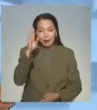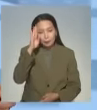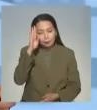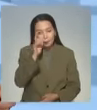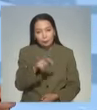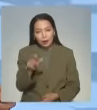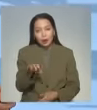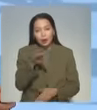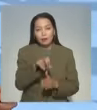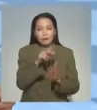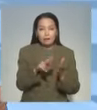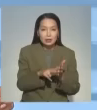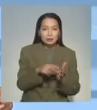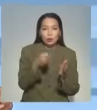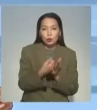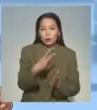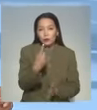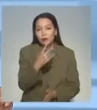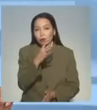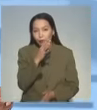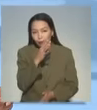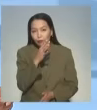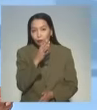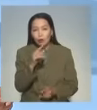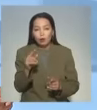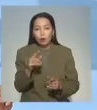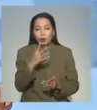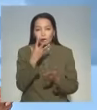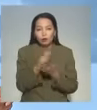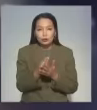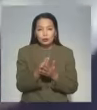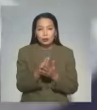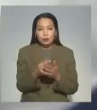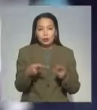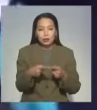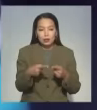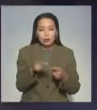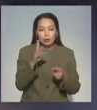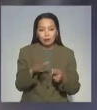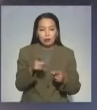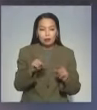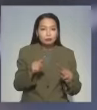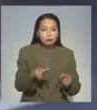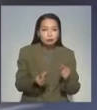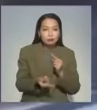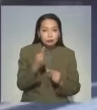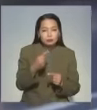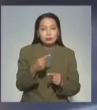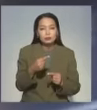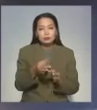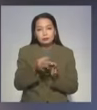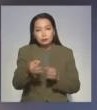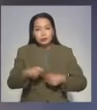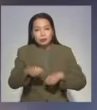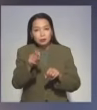возрасте от 18 до 21 года удерживали свою жертву на съемной квартире. А еще вывозили за город, где избивали, пока пленник не